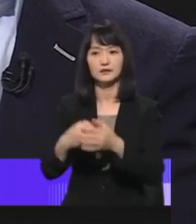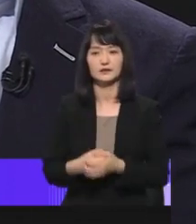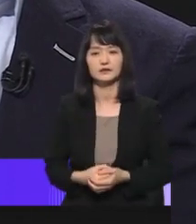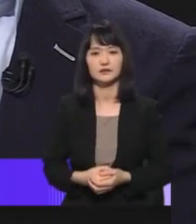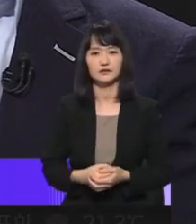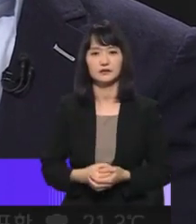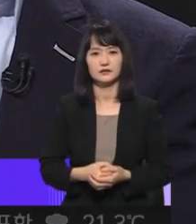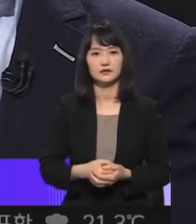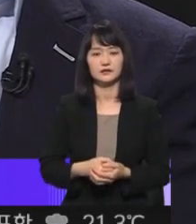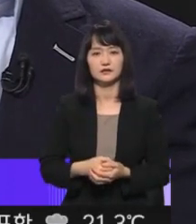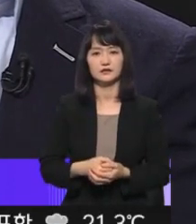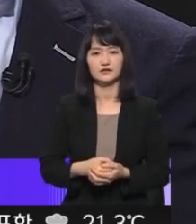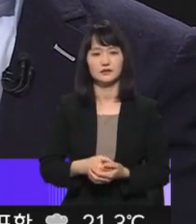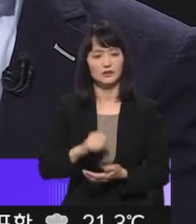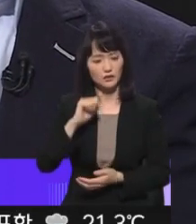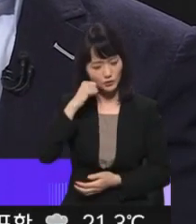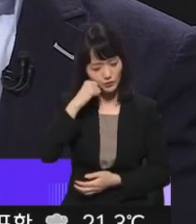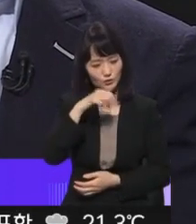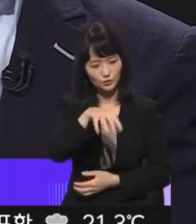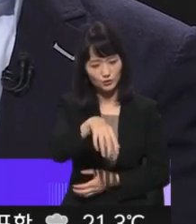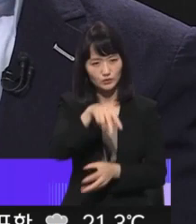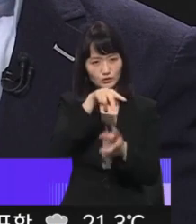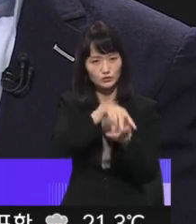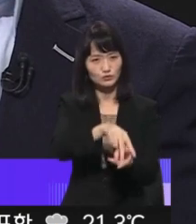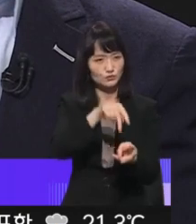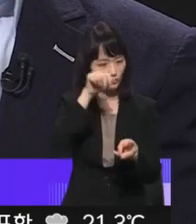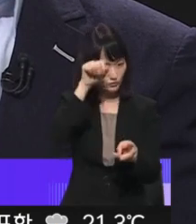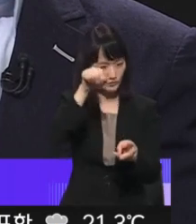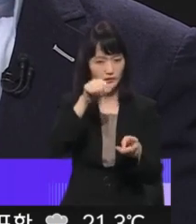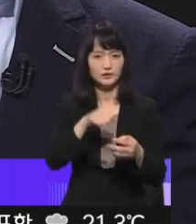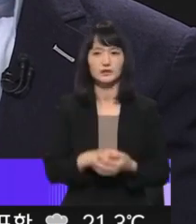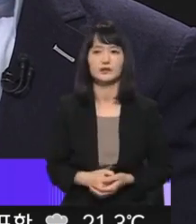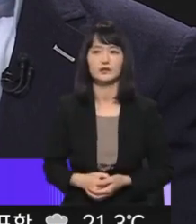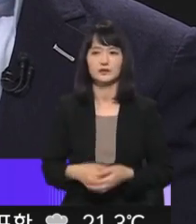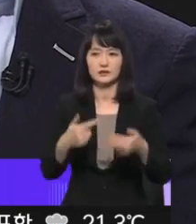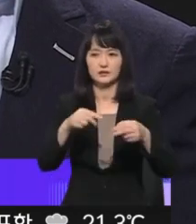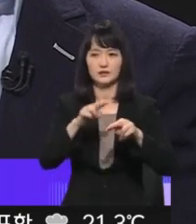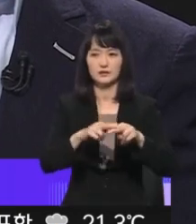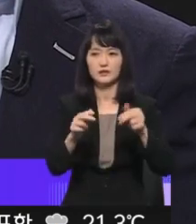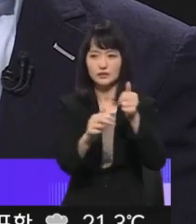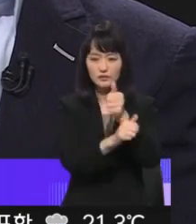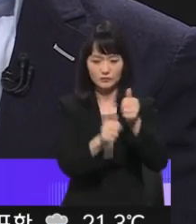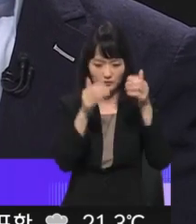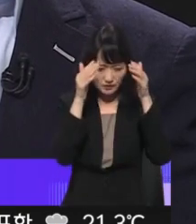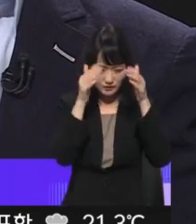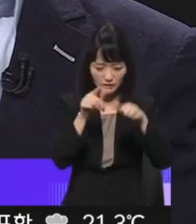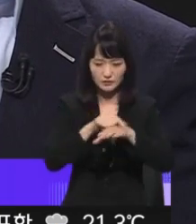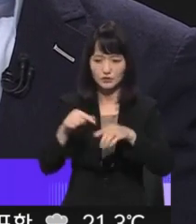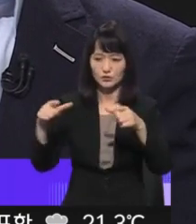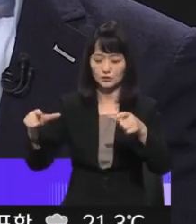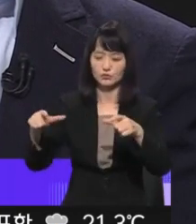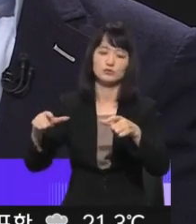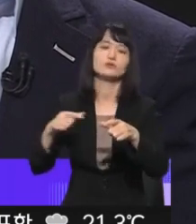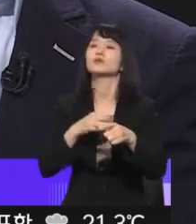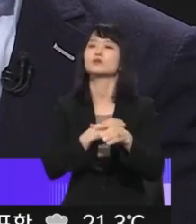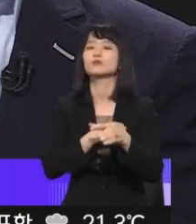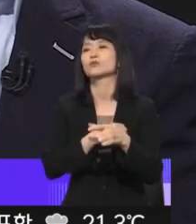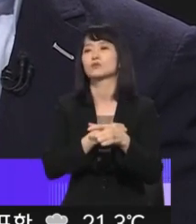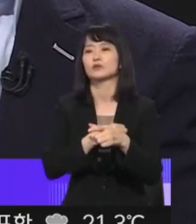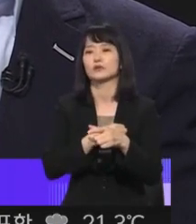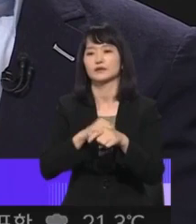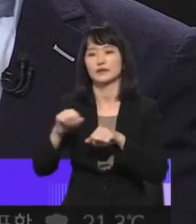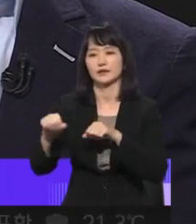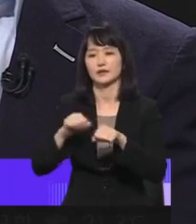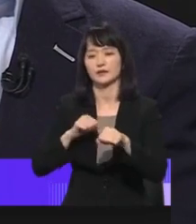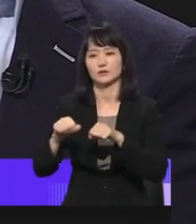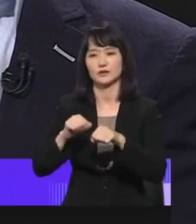힘들다고 한다면 제일 중요한 것은 상임위 알터 지역구 활동에 전념한 더 바랄 게 아니라 앞으로는 장애 관 들과 제가 결별 하겠습니다